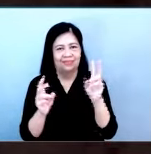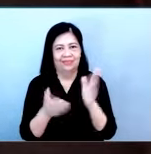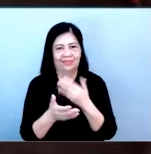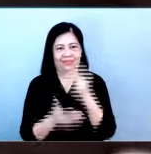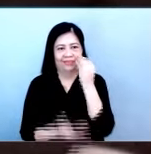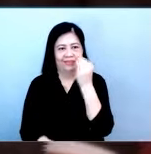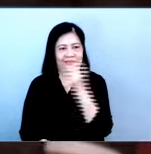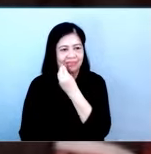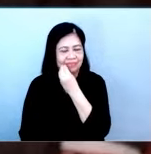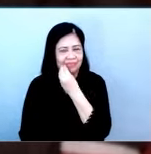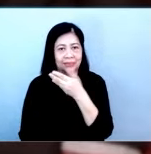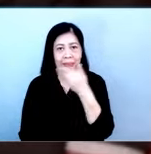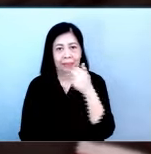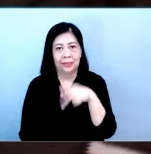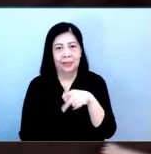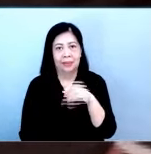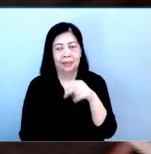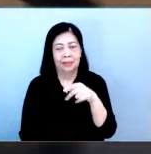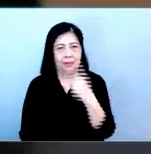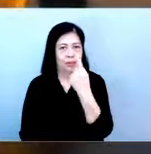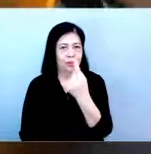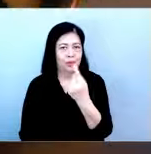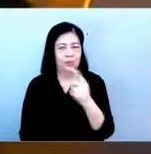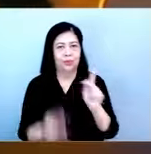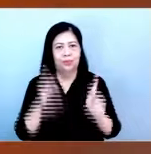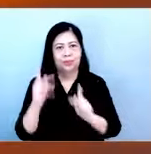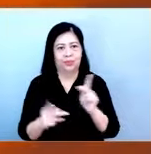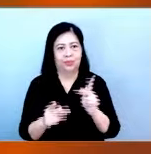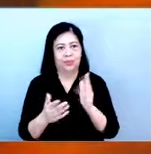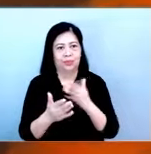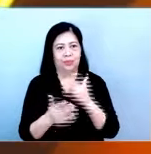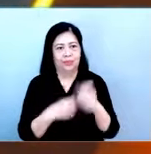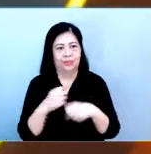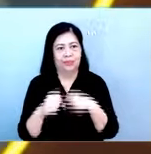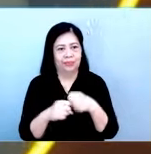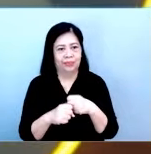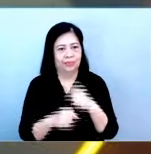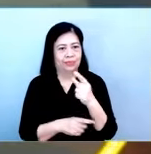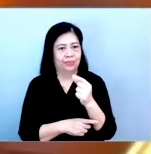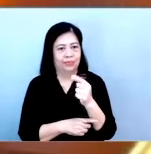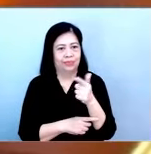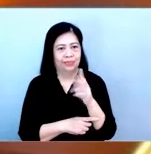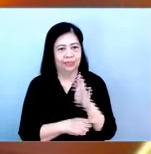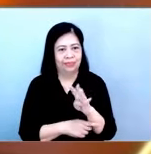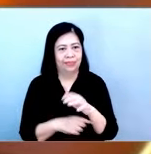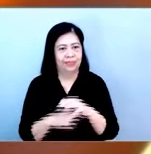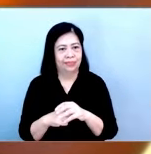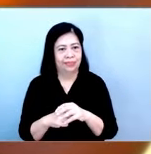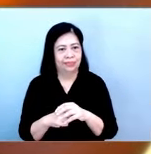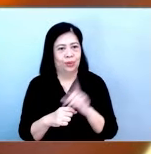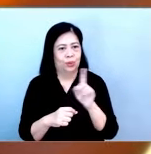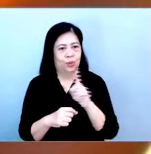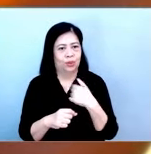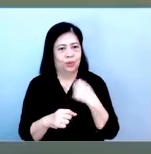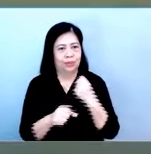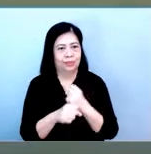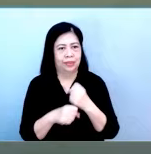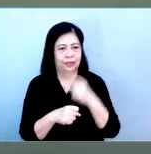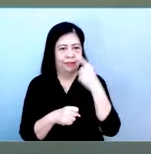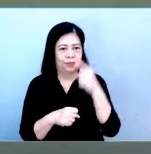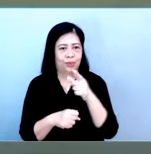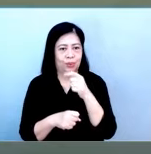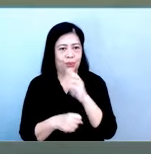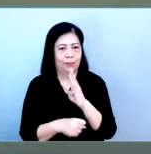niya rin ang Best Pop Solo Performance. Song of the Year naman ng 2024 Grammys ang What Was I Made For ni Billie